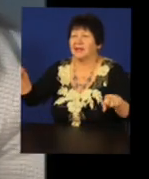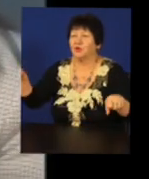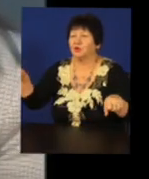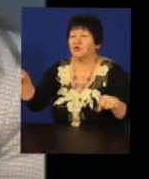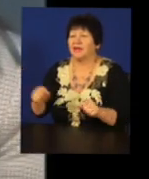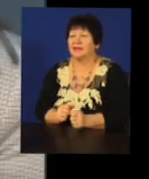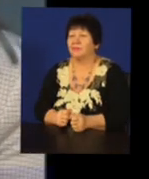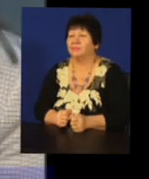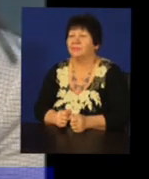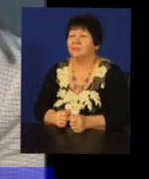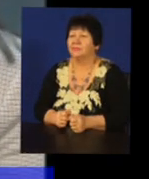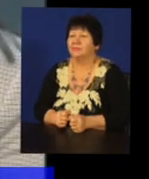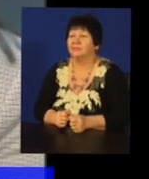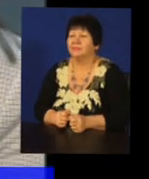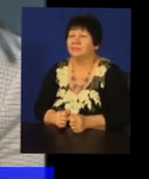motocicleta.